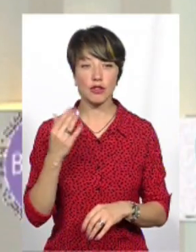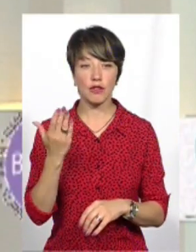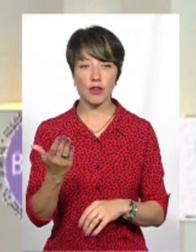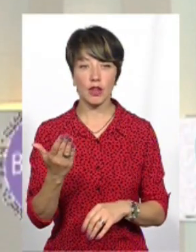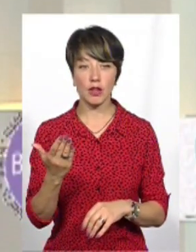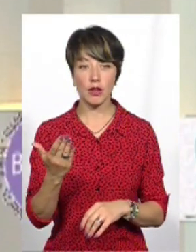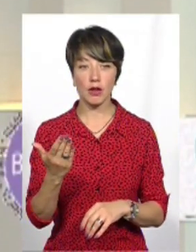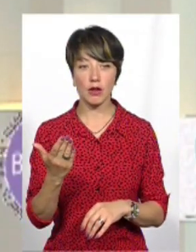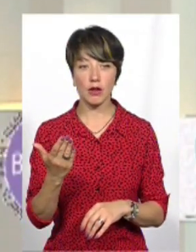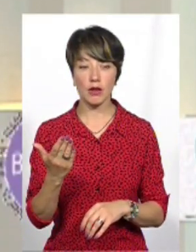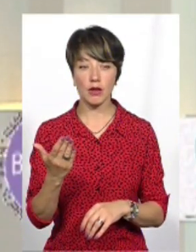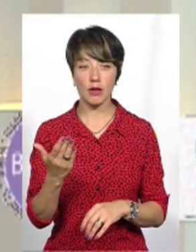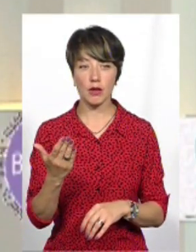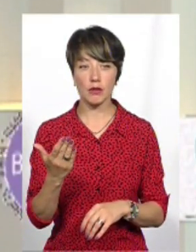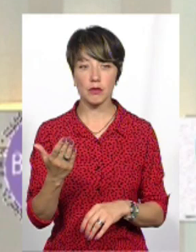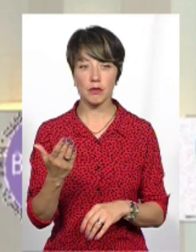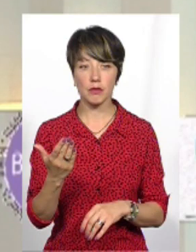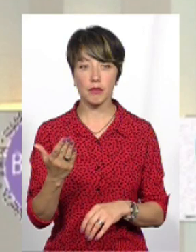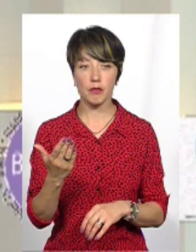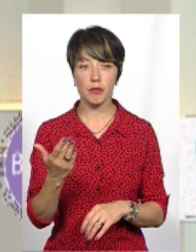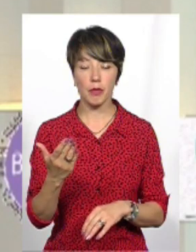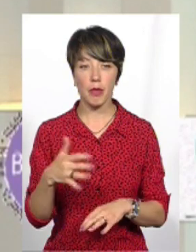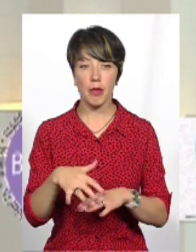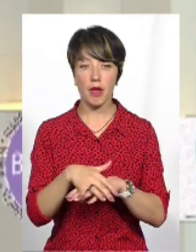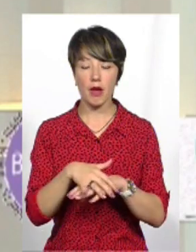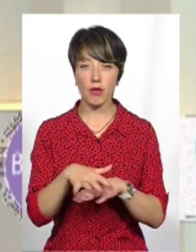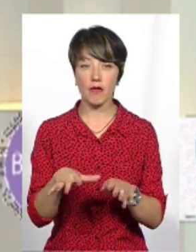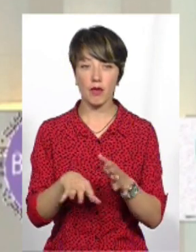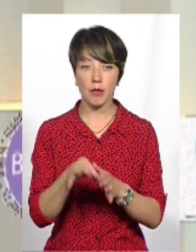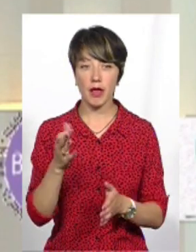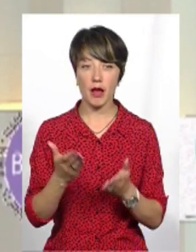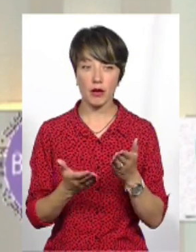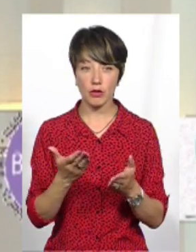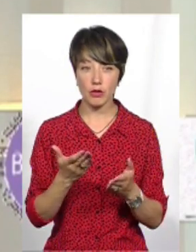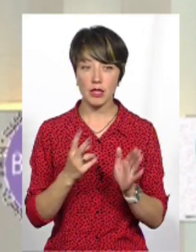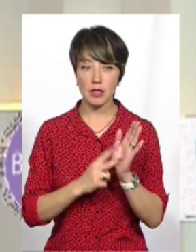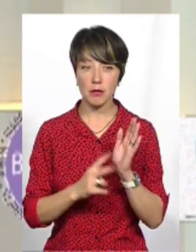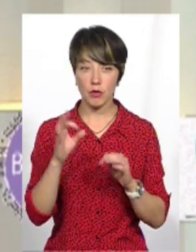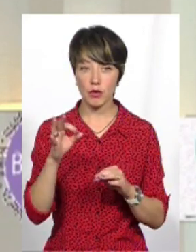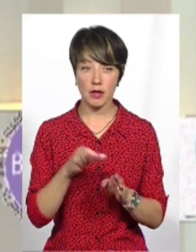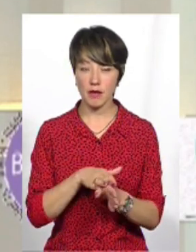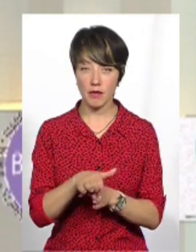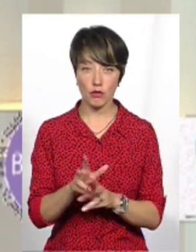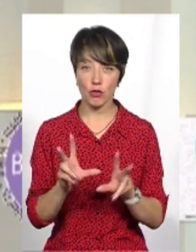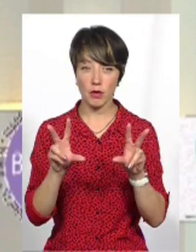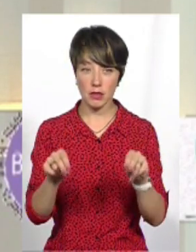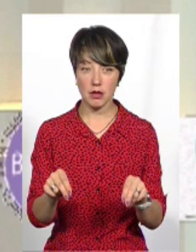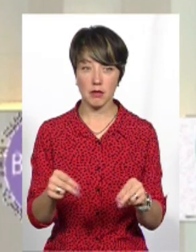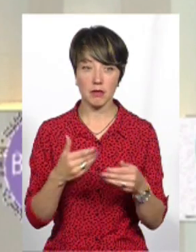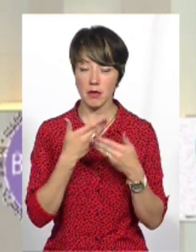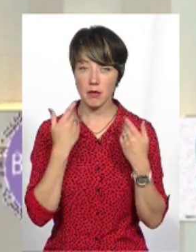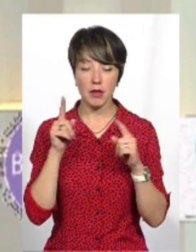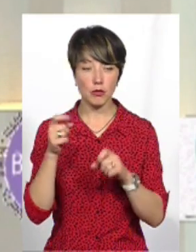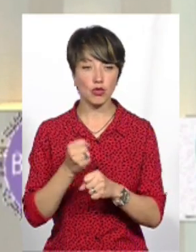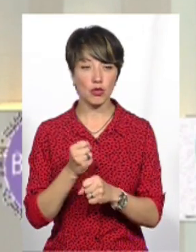підете на другий термін, раз вас виберуть, ну, народ, тобто люди. Я сказав, що якщо я 70% не зроблю того, що я обіцяв, мені нема